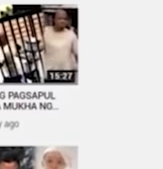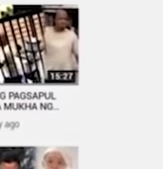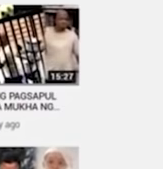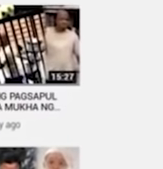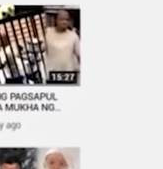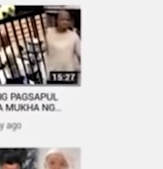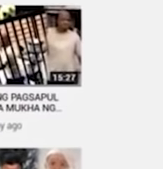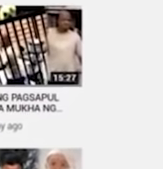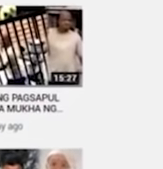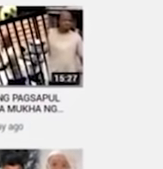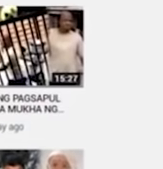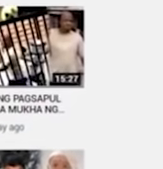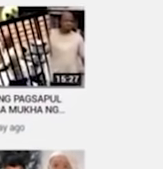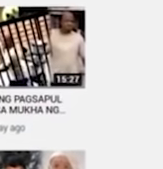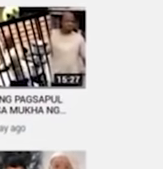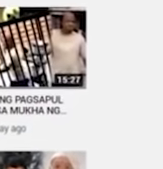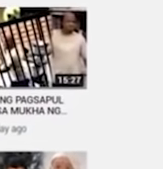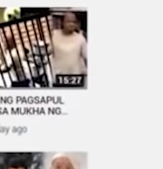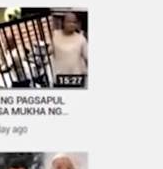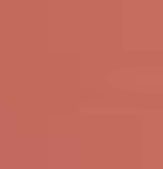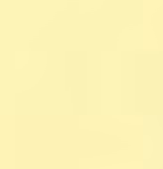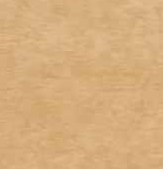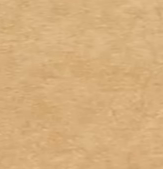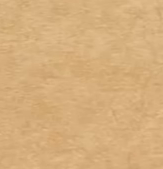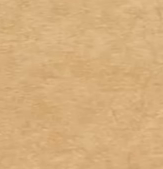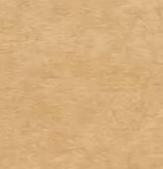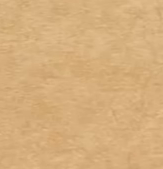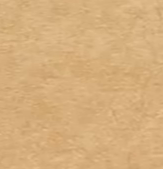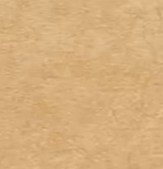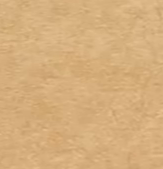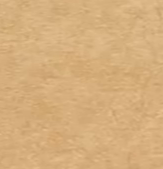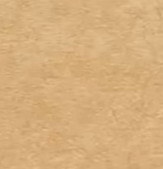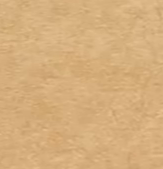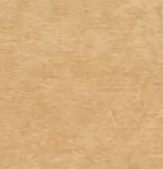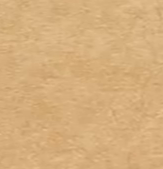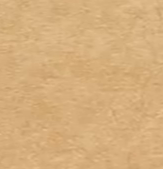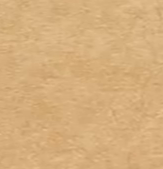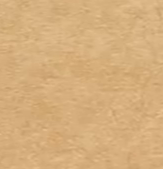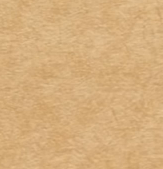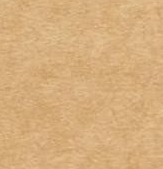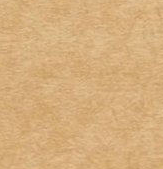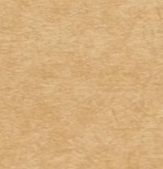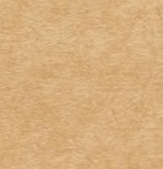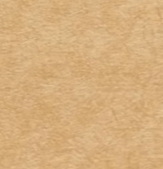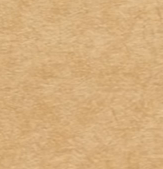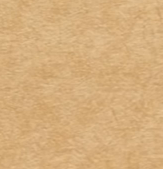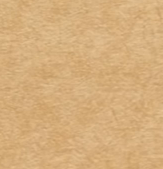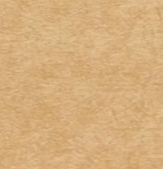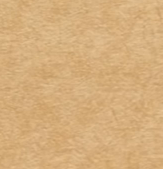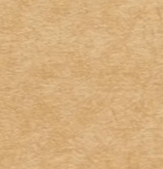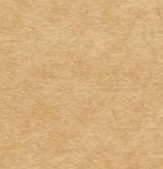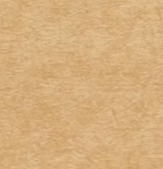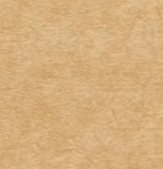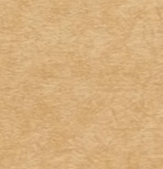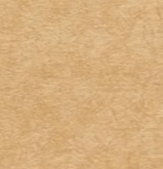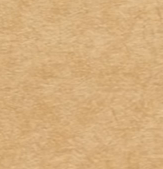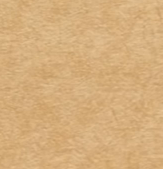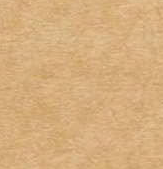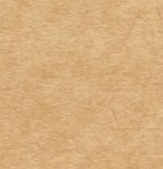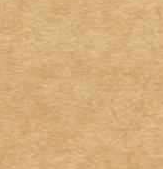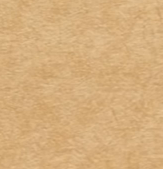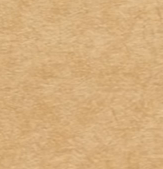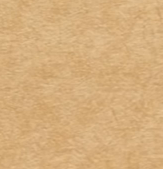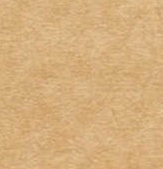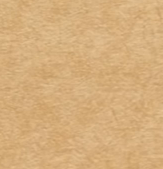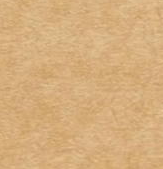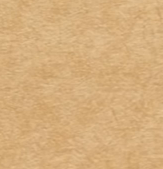Raffy Tufo in Action YouTube channel. Sama-sama tayong lalaban. Sama-sama tayong babangon. Sama-sama